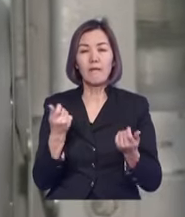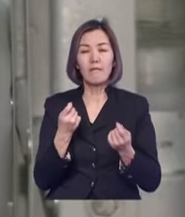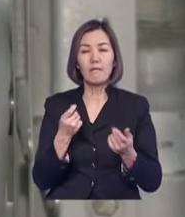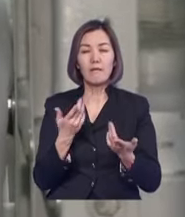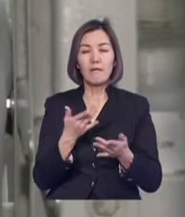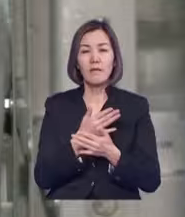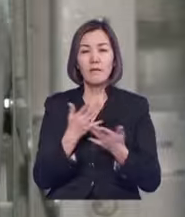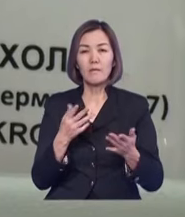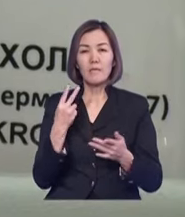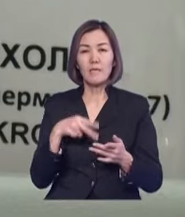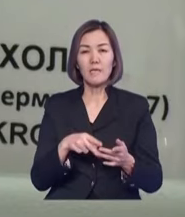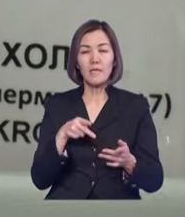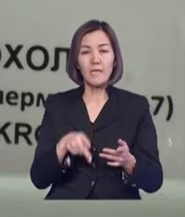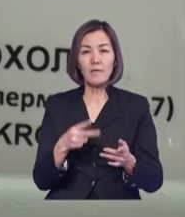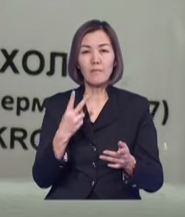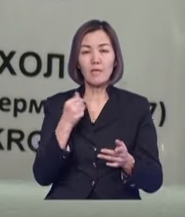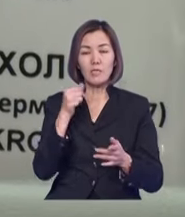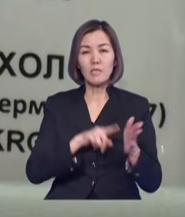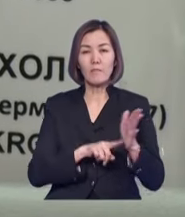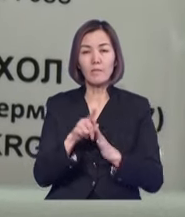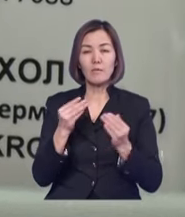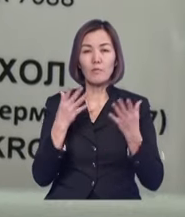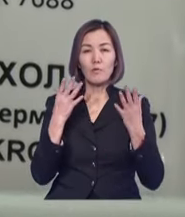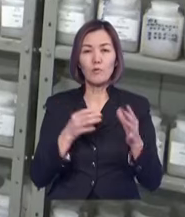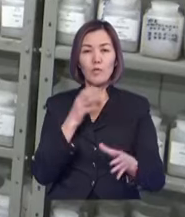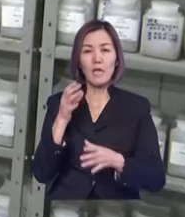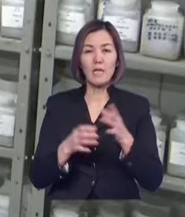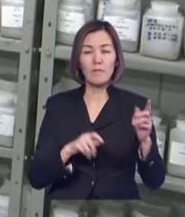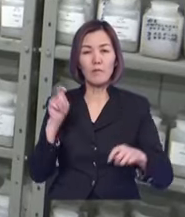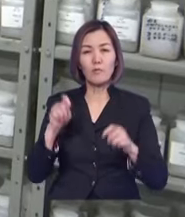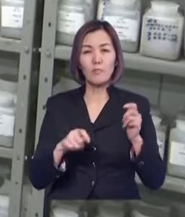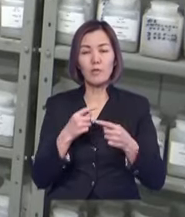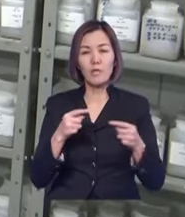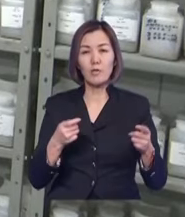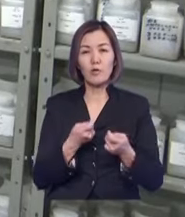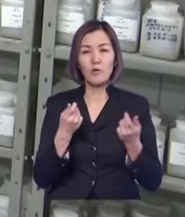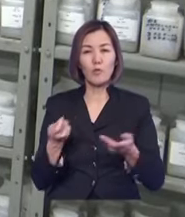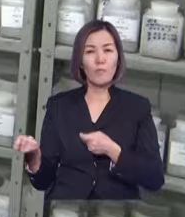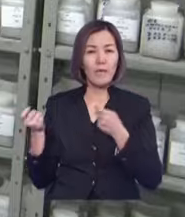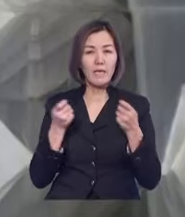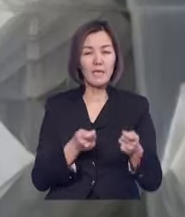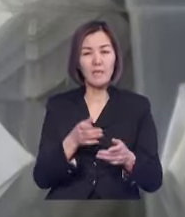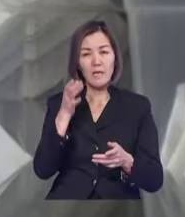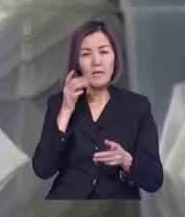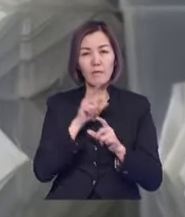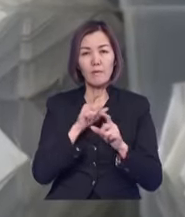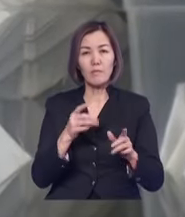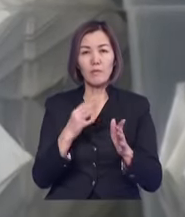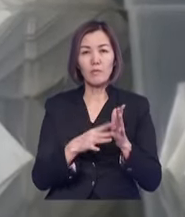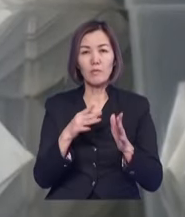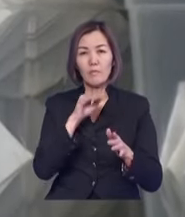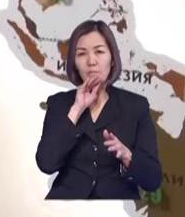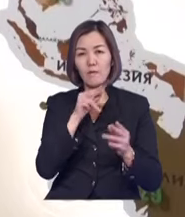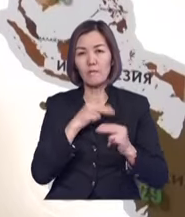тұқымын жинау 2002 жылдан бері қолға алынған. Бүгінде әлемнің түкпір-түкпірінен түрлі тұқымдар жеткізіледі. Жалпы ғылыми мекемеде 95 ғалым